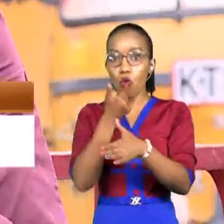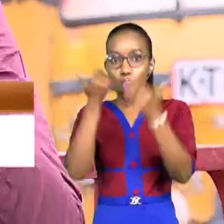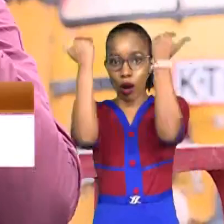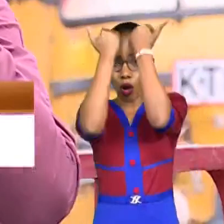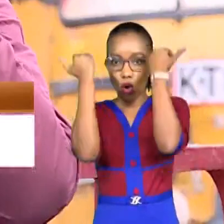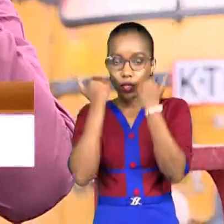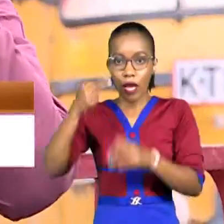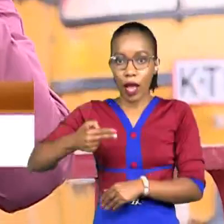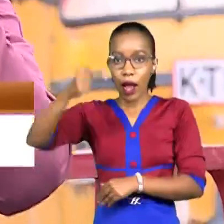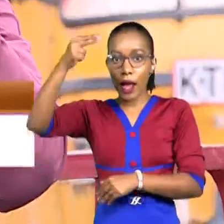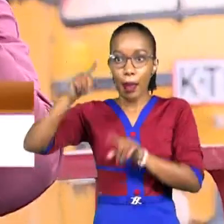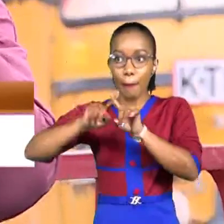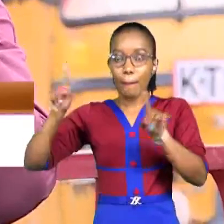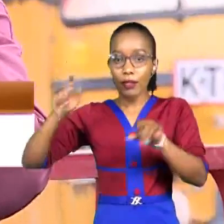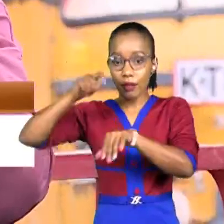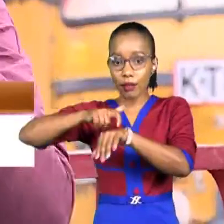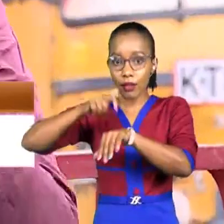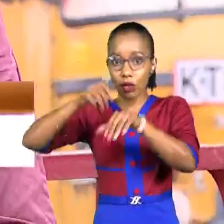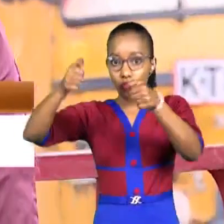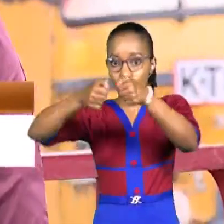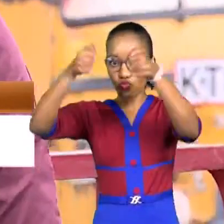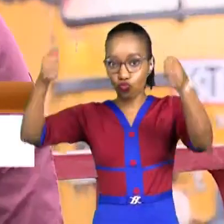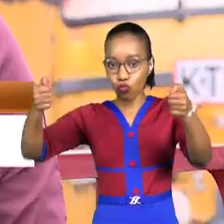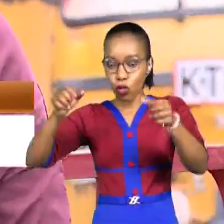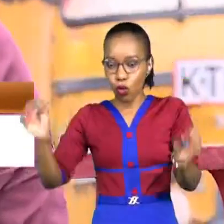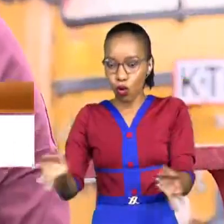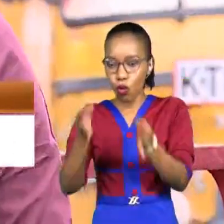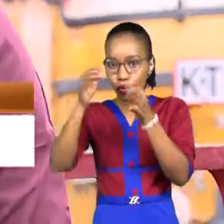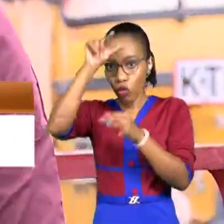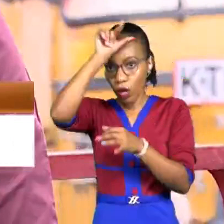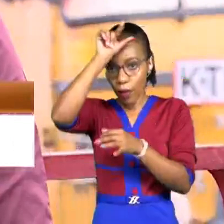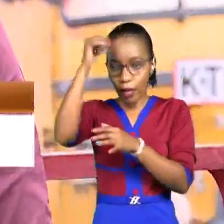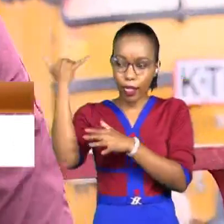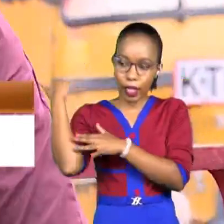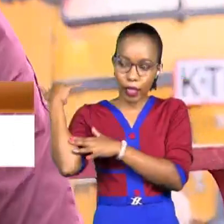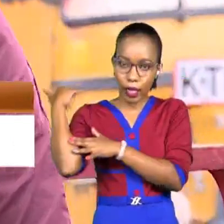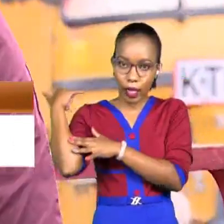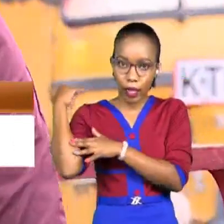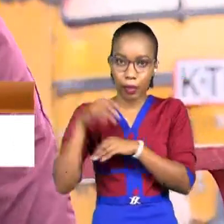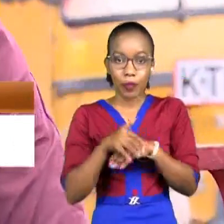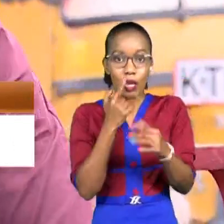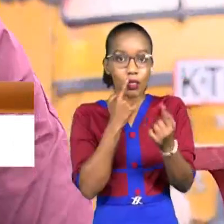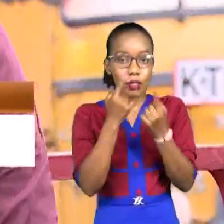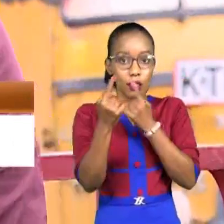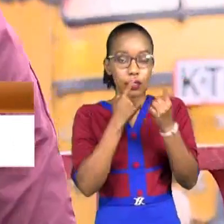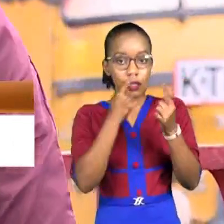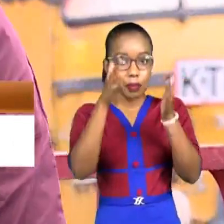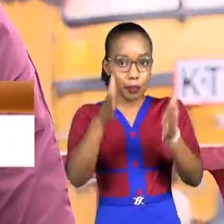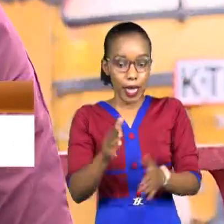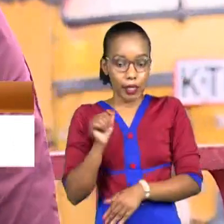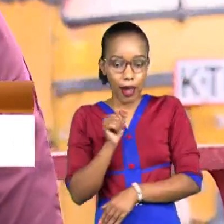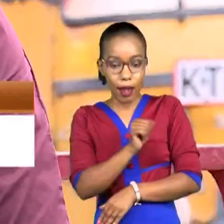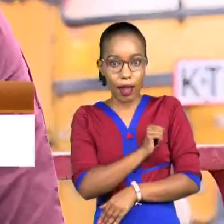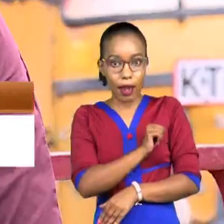juu. Hata hivyo, wakati wa uchapishaji wa gazeti rasmi la serikali hapo jana, speaker wa bunge la seneti